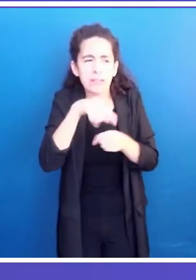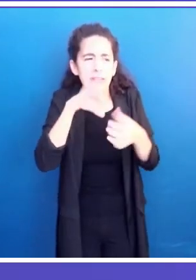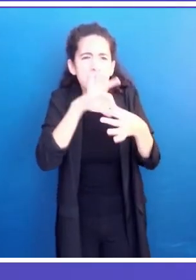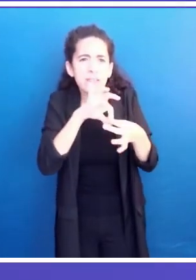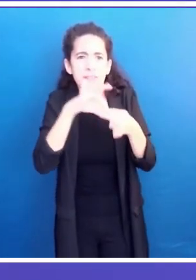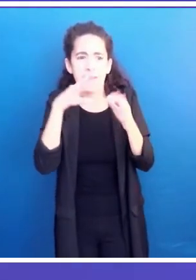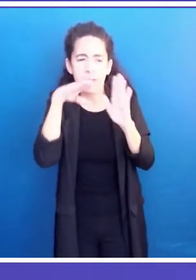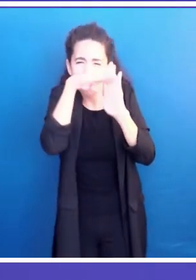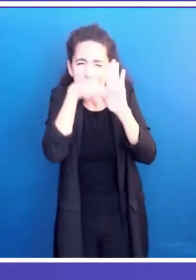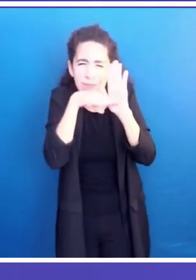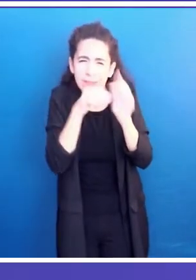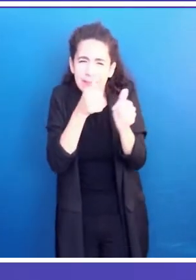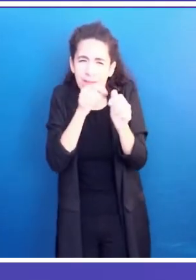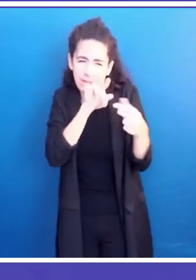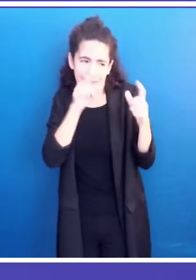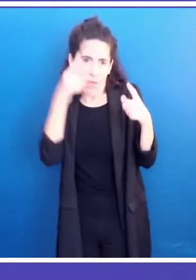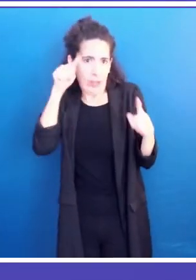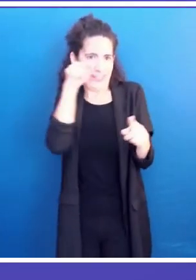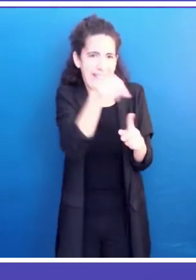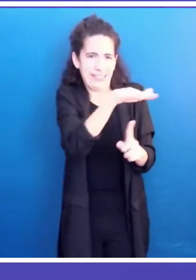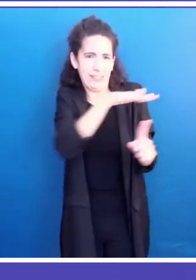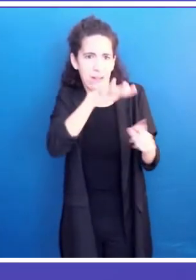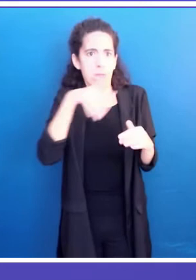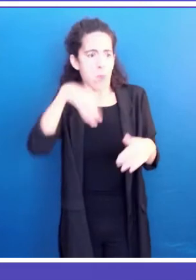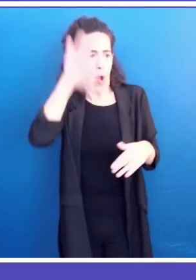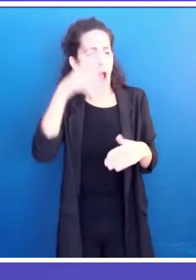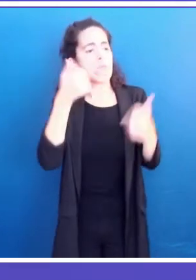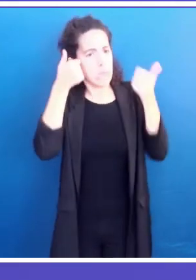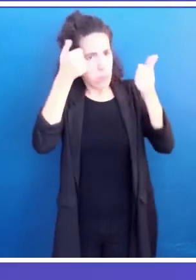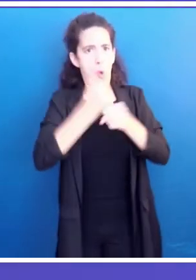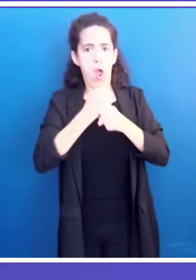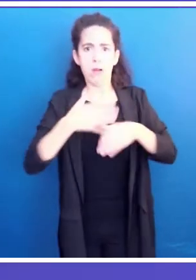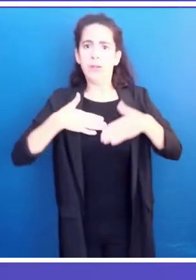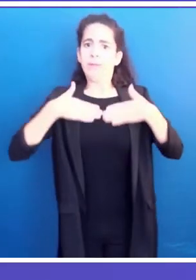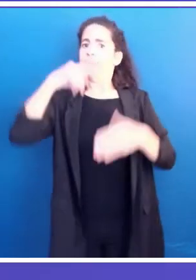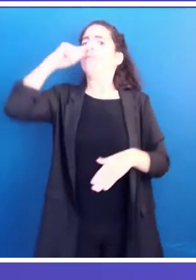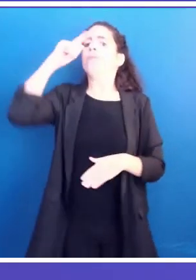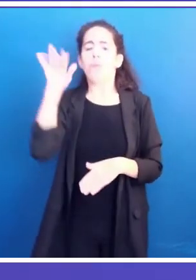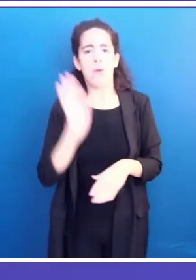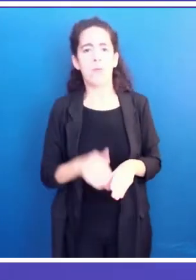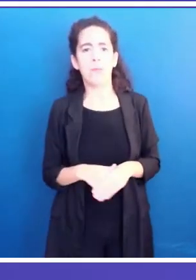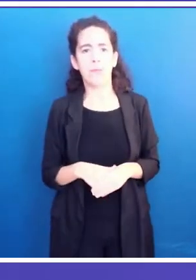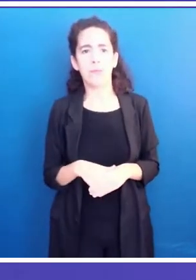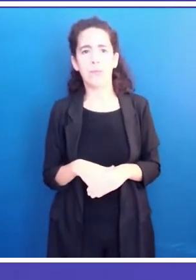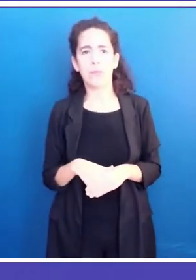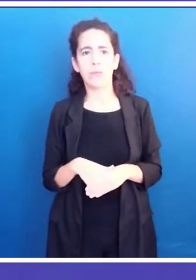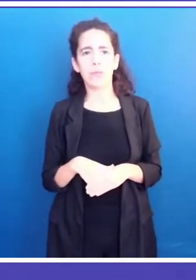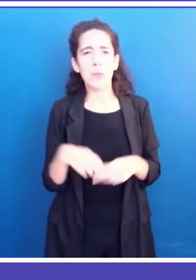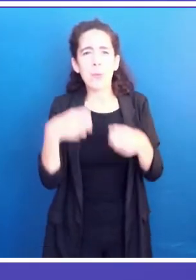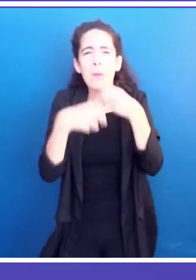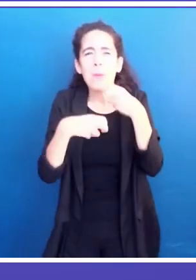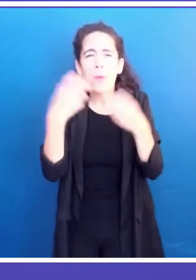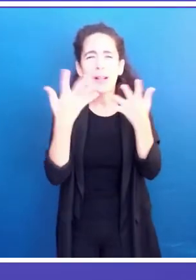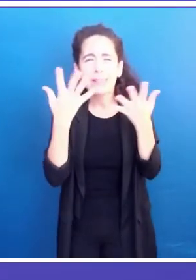المشاكل والصعوبات، ونقوم أيضاً بإضفاء طابع لائق لعمل